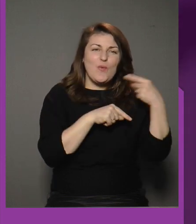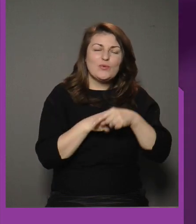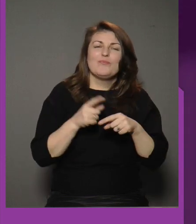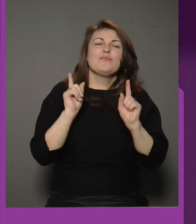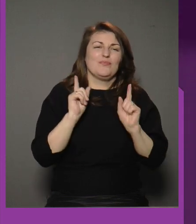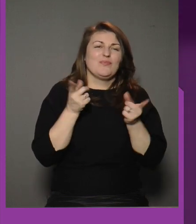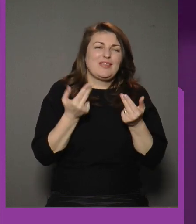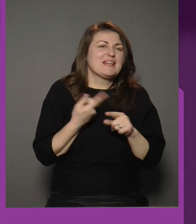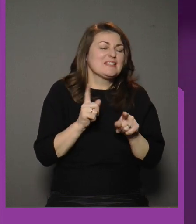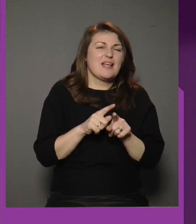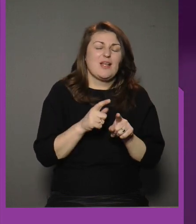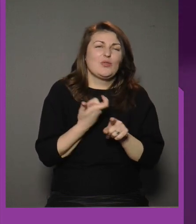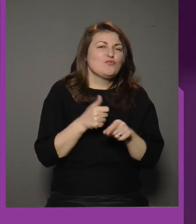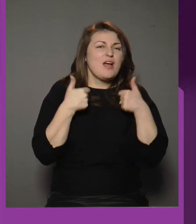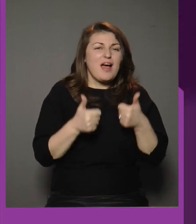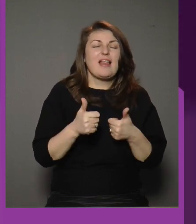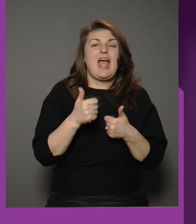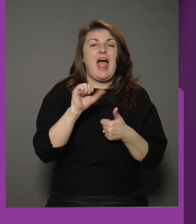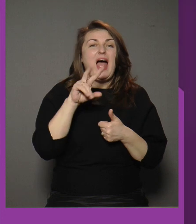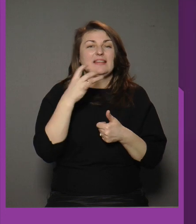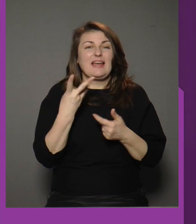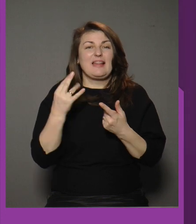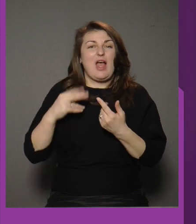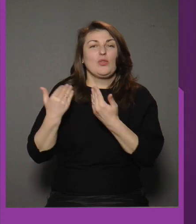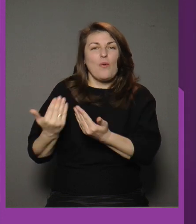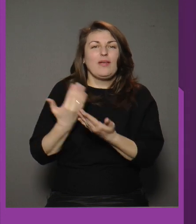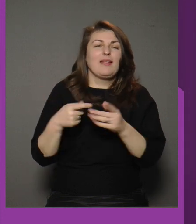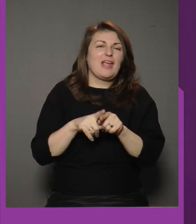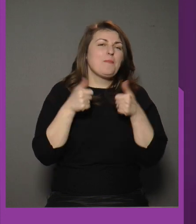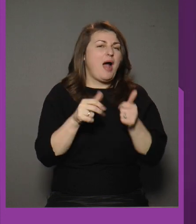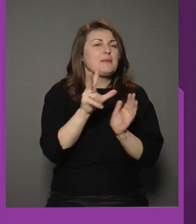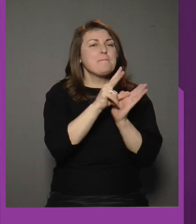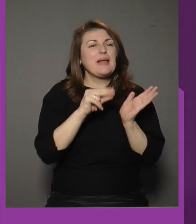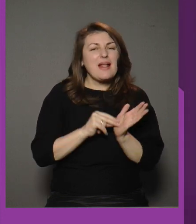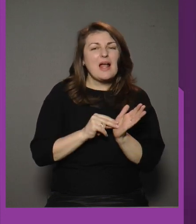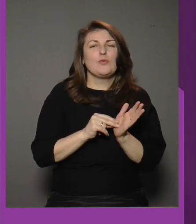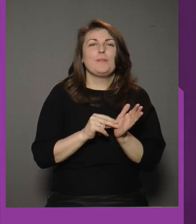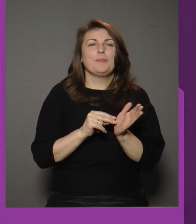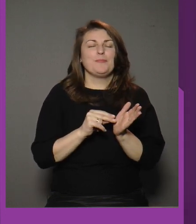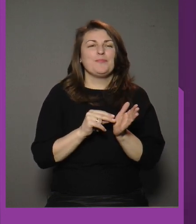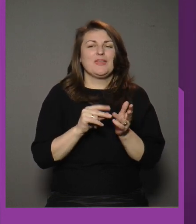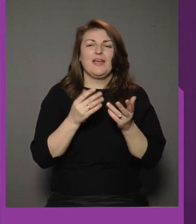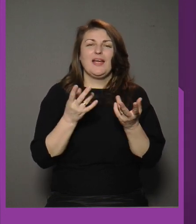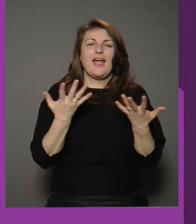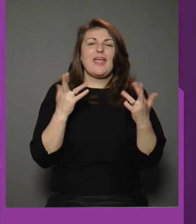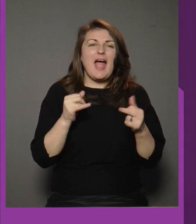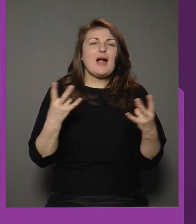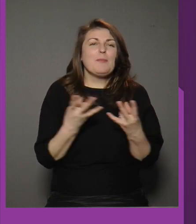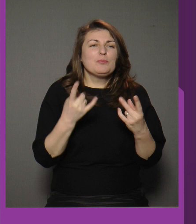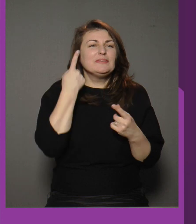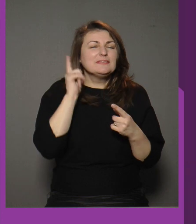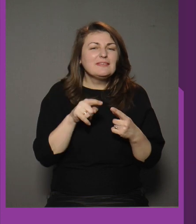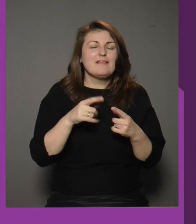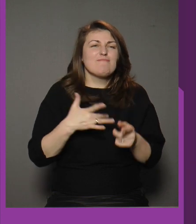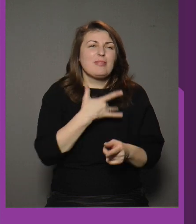насправді дуже гарно, бо він для неї, Андрій для неї є таким гарним прикладом, як потрібно от, знаєте,